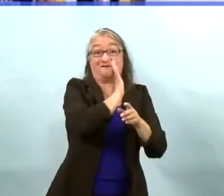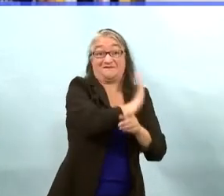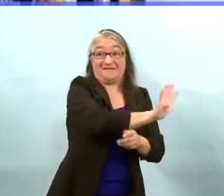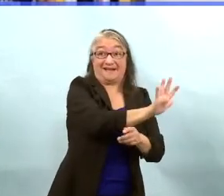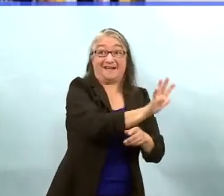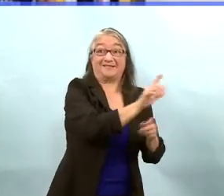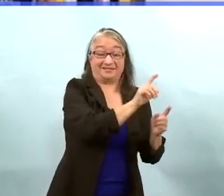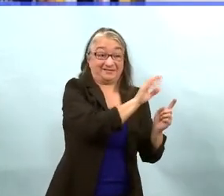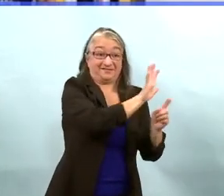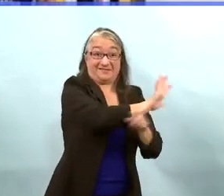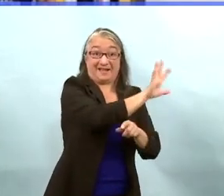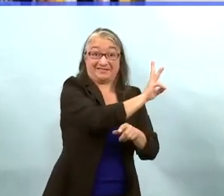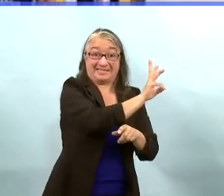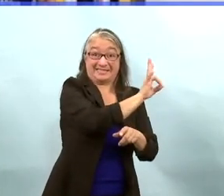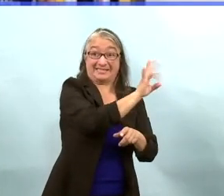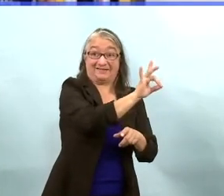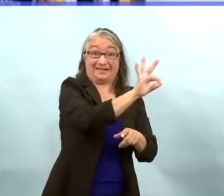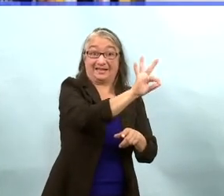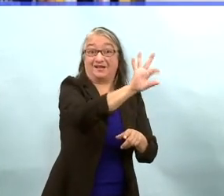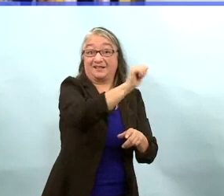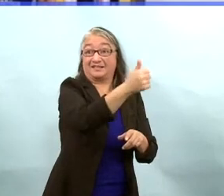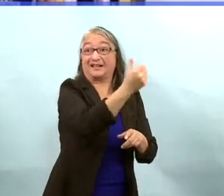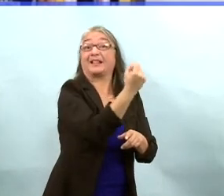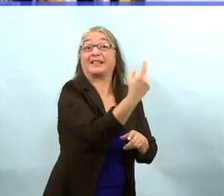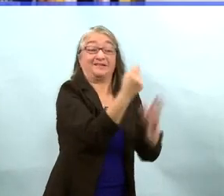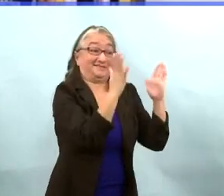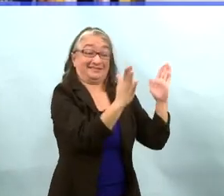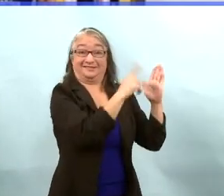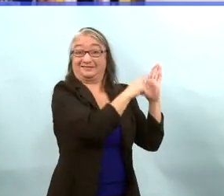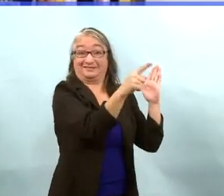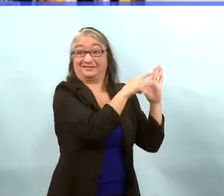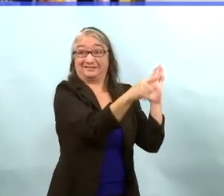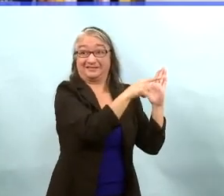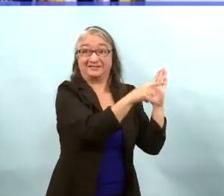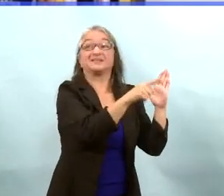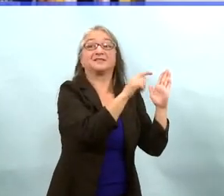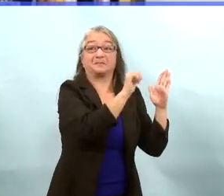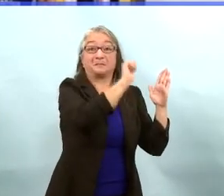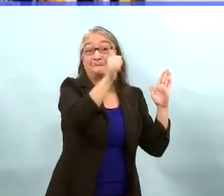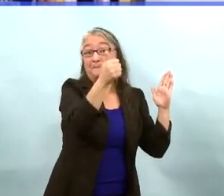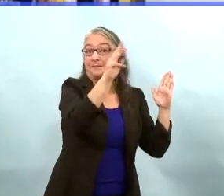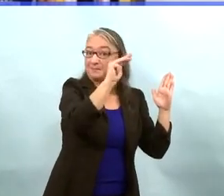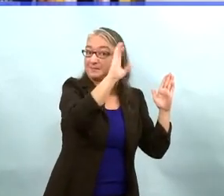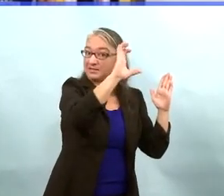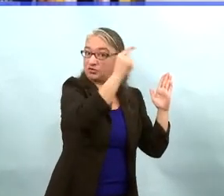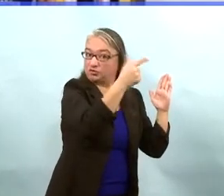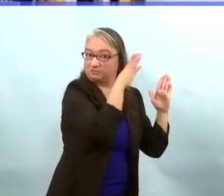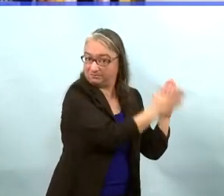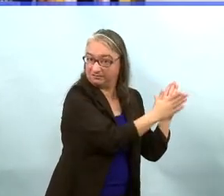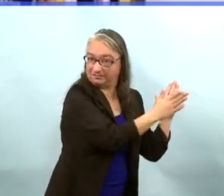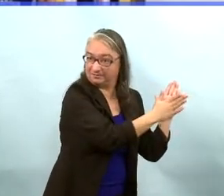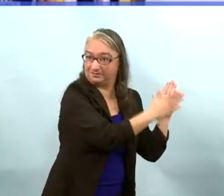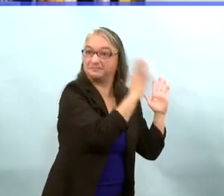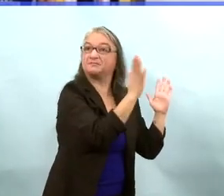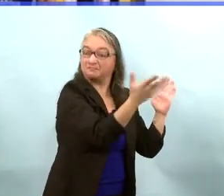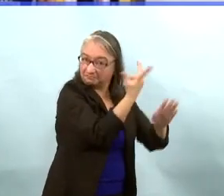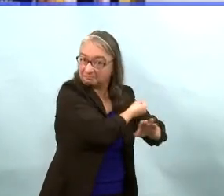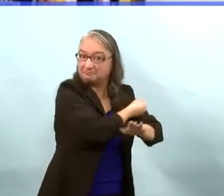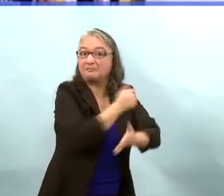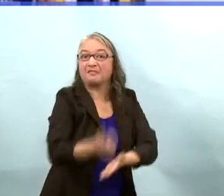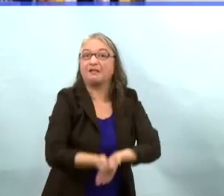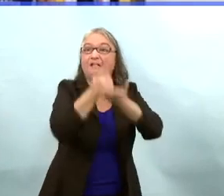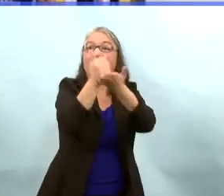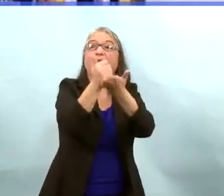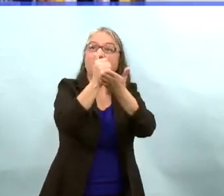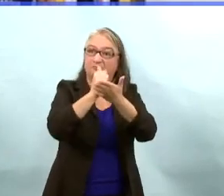tous eu une réponse immunitaire qui est très bonne à la dose plus faible du vaccin. Nous avons également vu que les enfants qui ont 12 ans